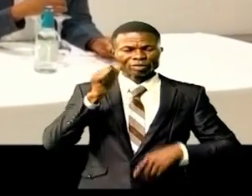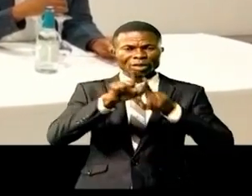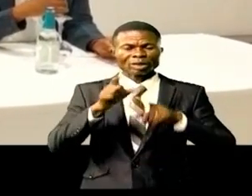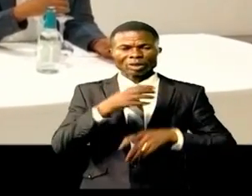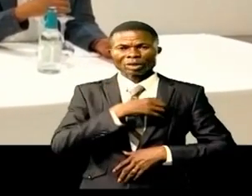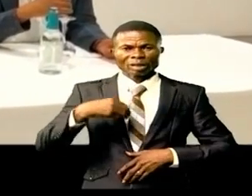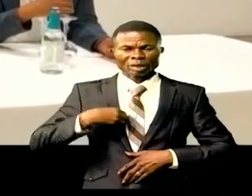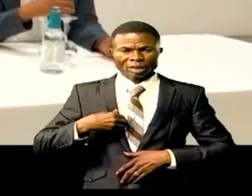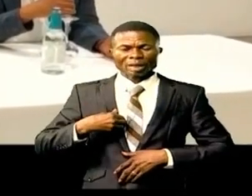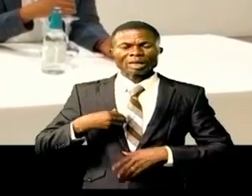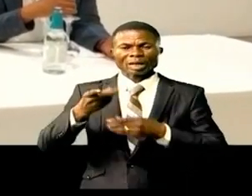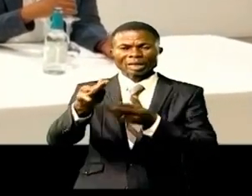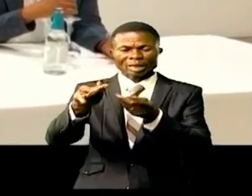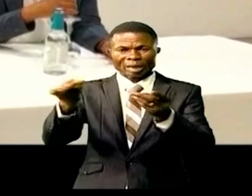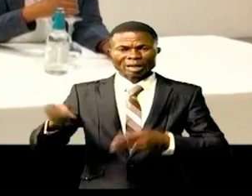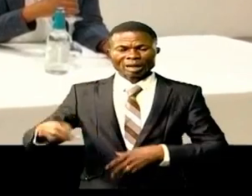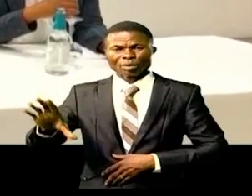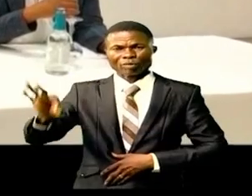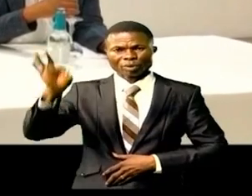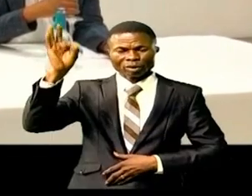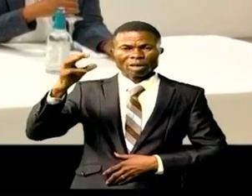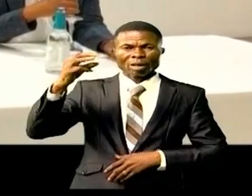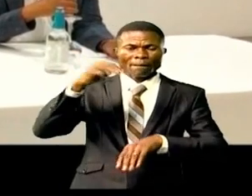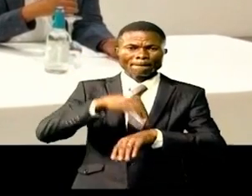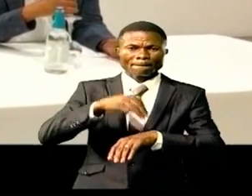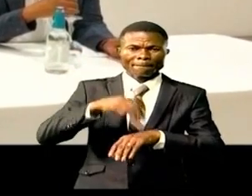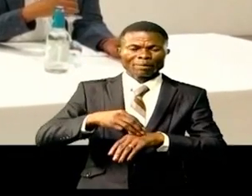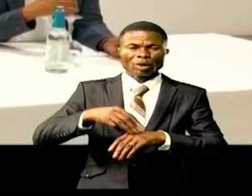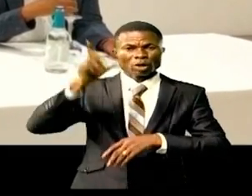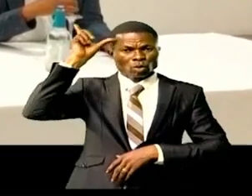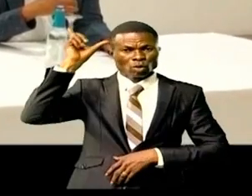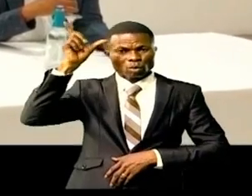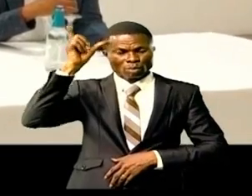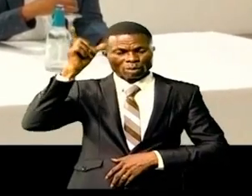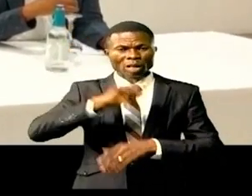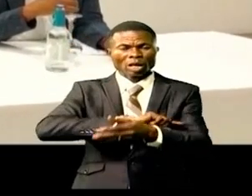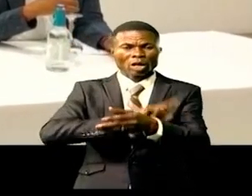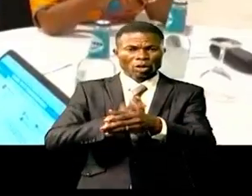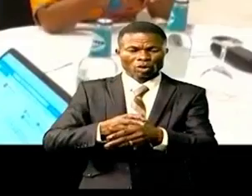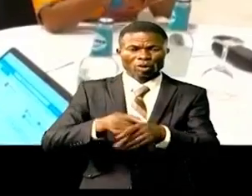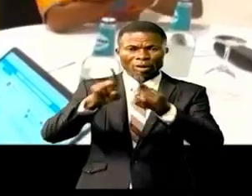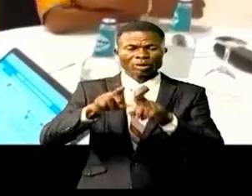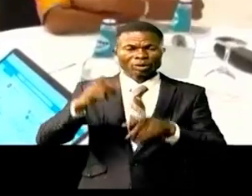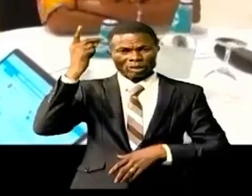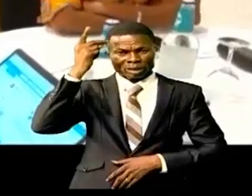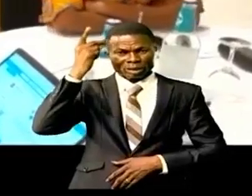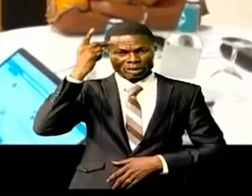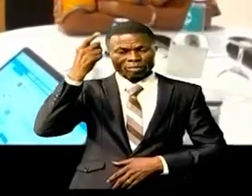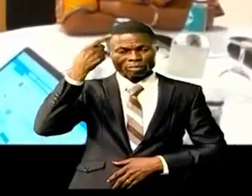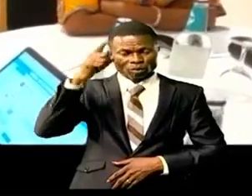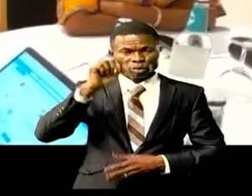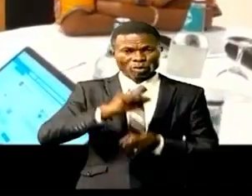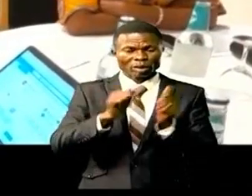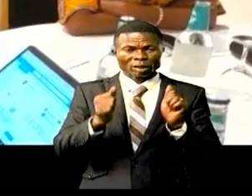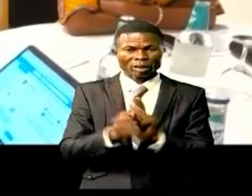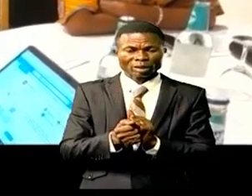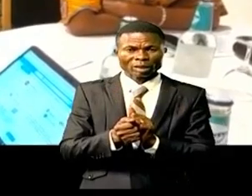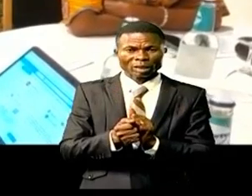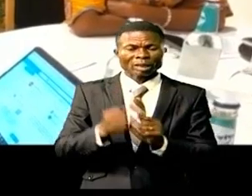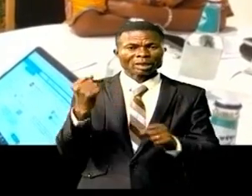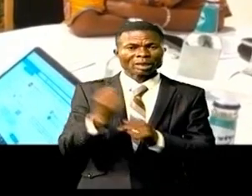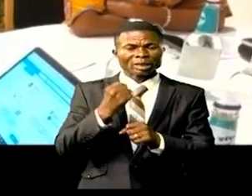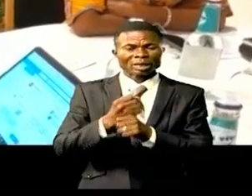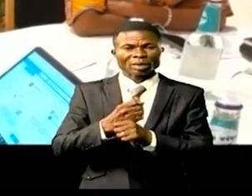les zones ciblées telles que Matadi, Lubumbashi, Goma et Kinshasa. Pour ce qui est du cadre des